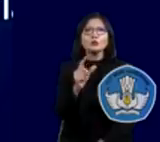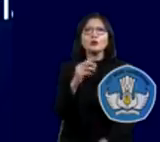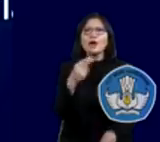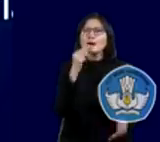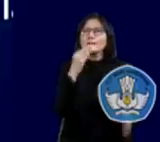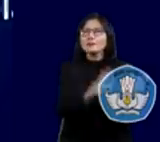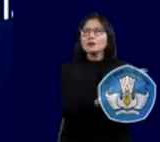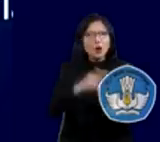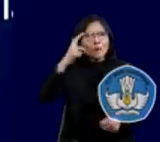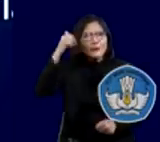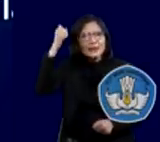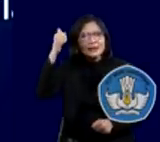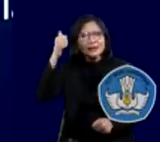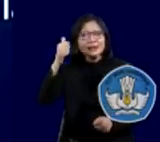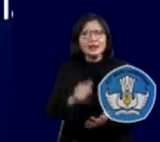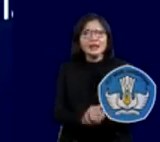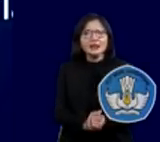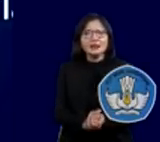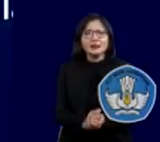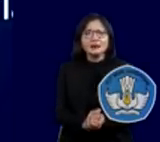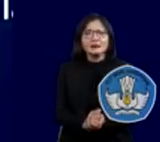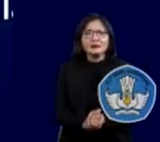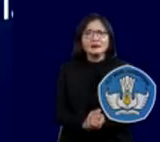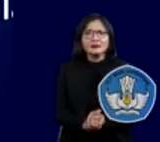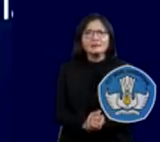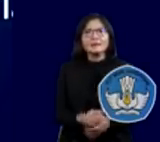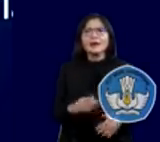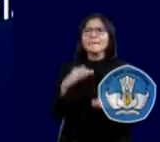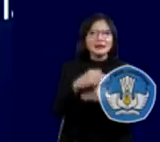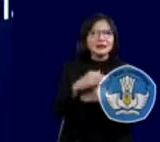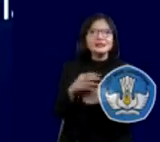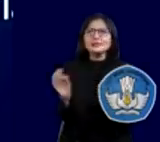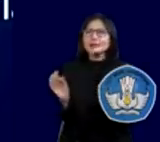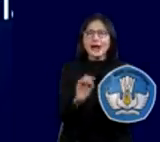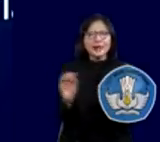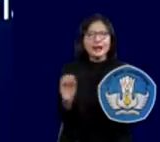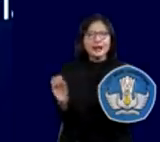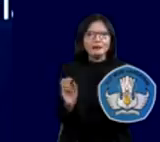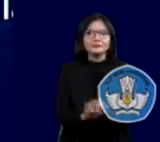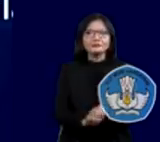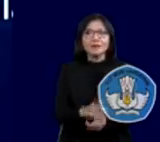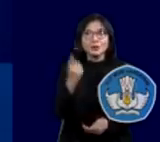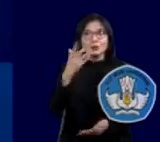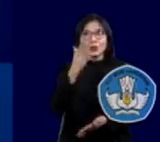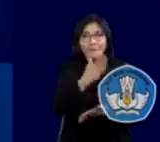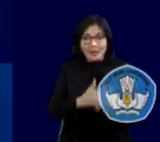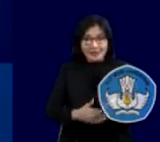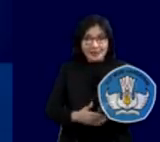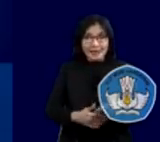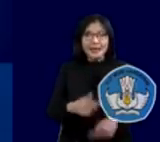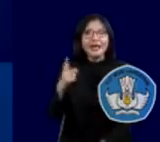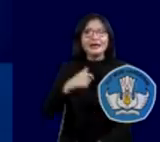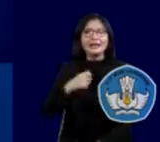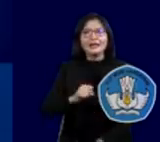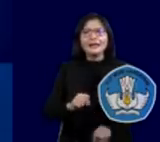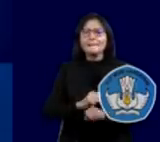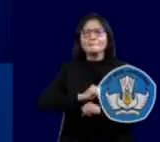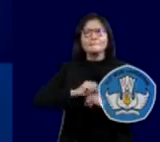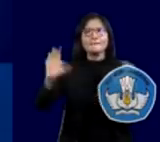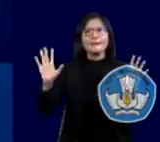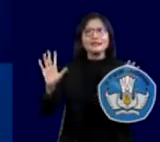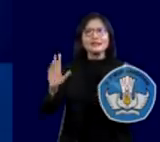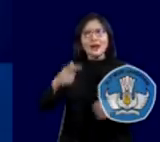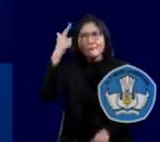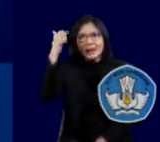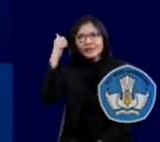membuktikan kompetensi mereka tanpa kita batasi. Jadi ini juga adalah bagian daripada filsafat Merdeka Belajar, di